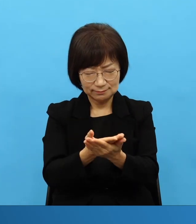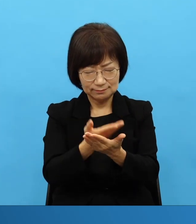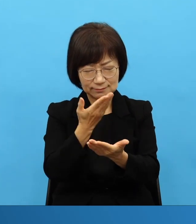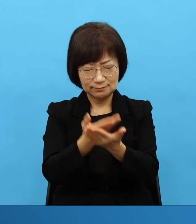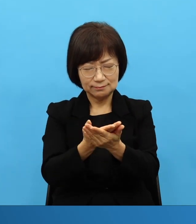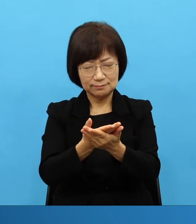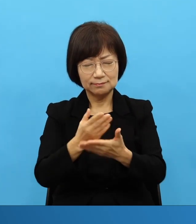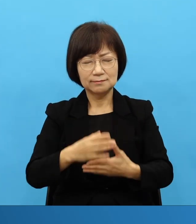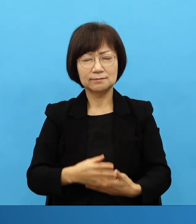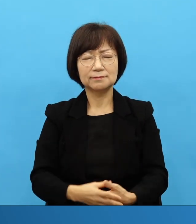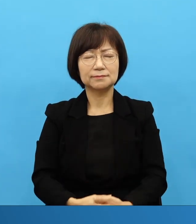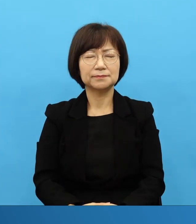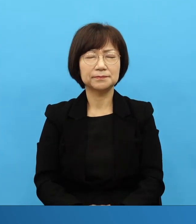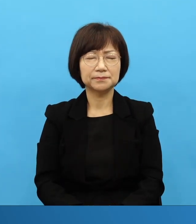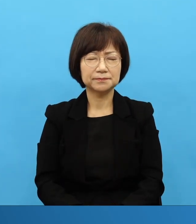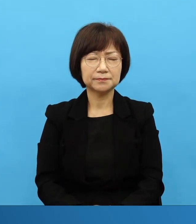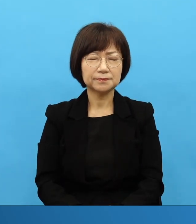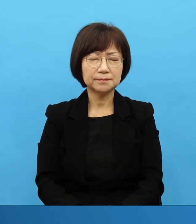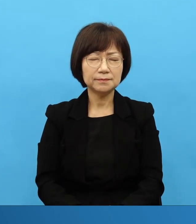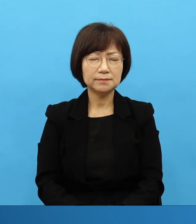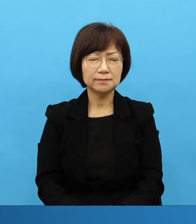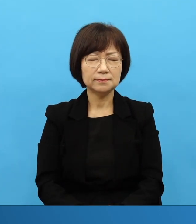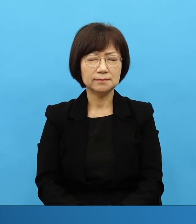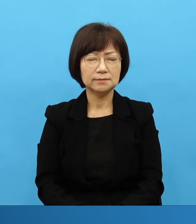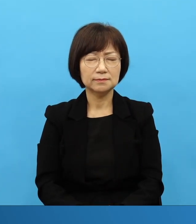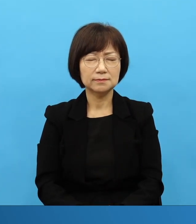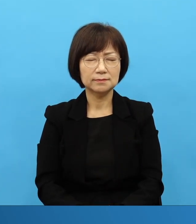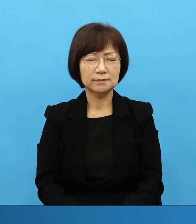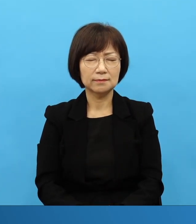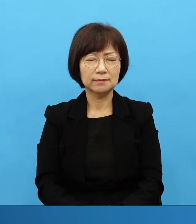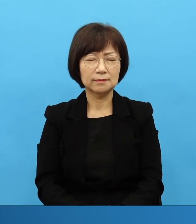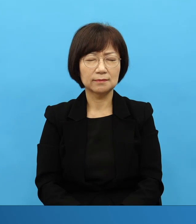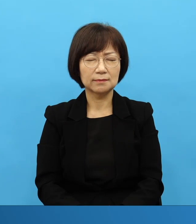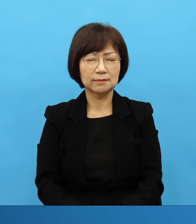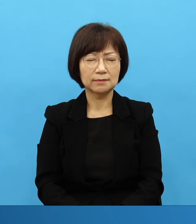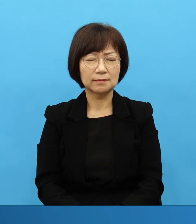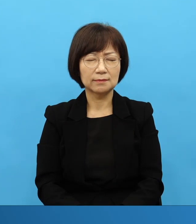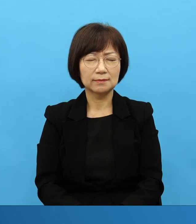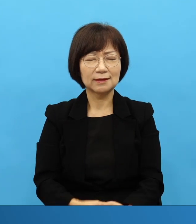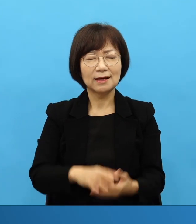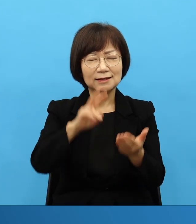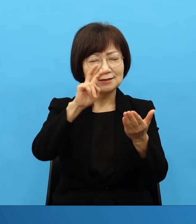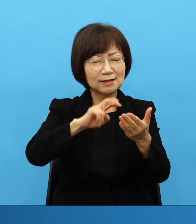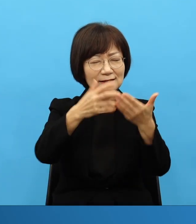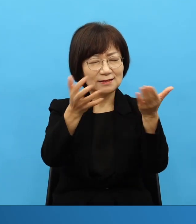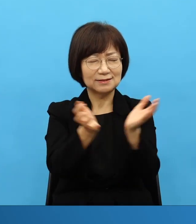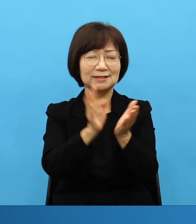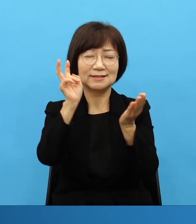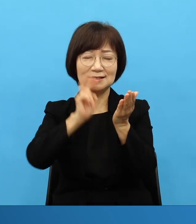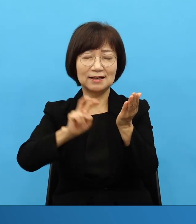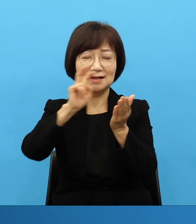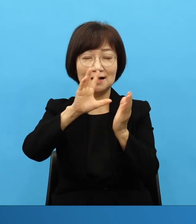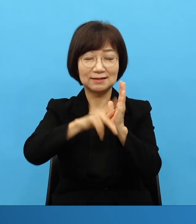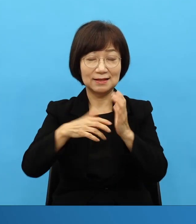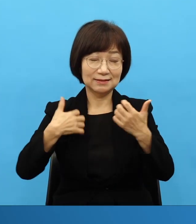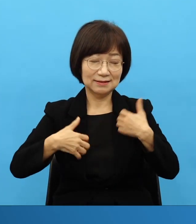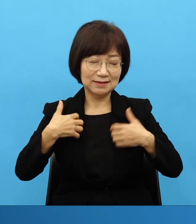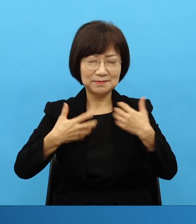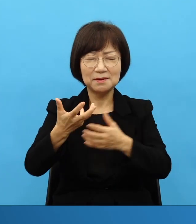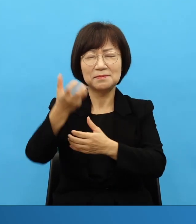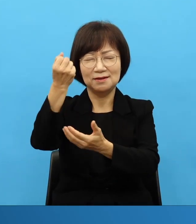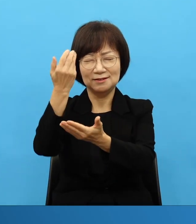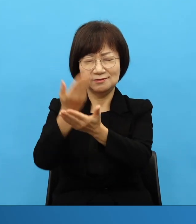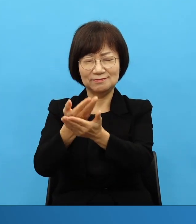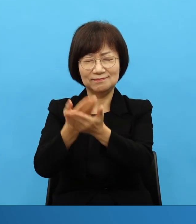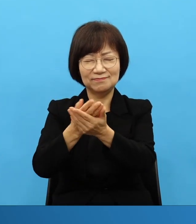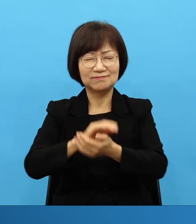but by the power of the Holy Spirit. 찬양대의 찬양을 기뻐 받으시고 말없이 헌신하시는